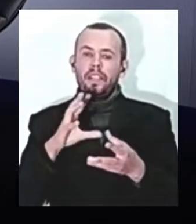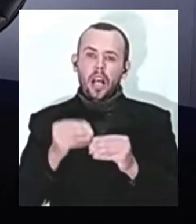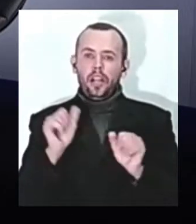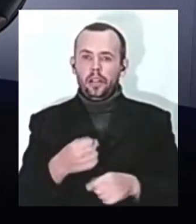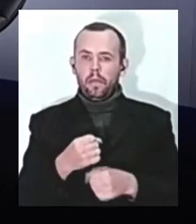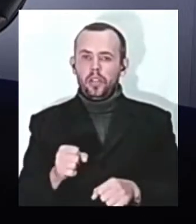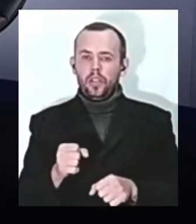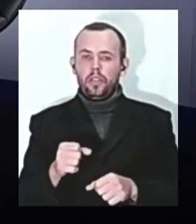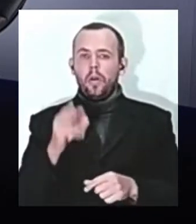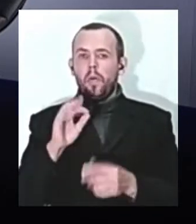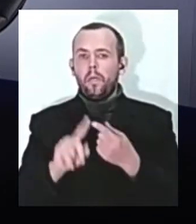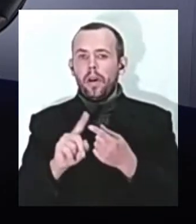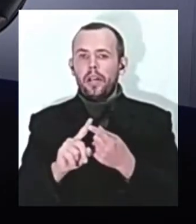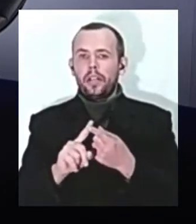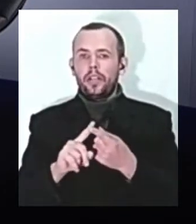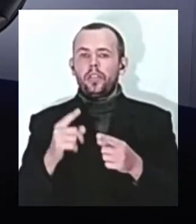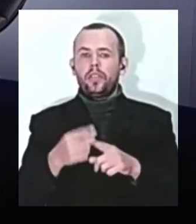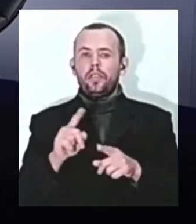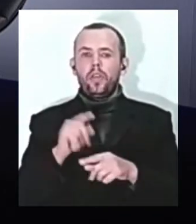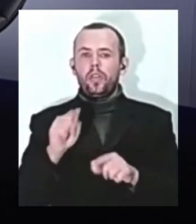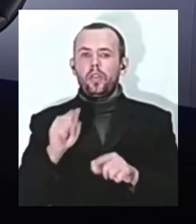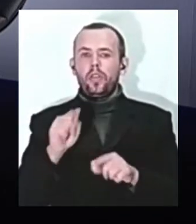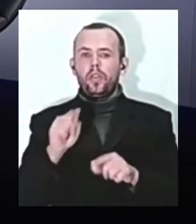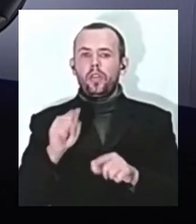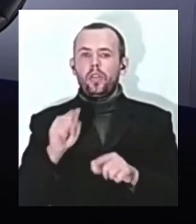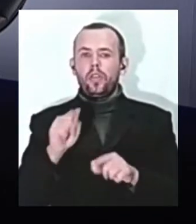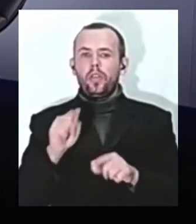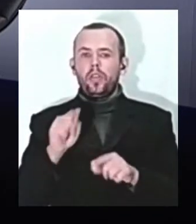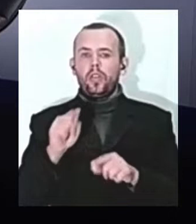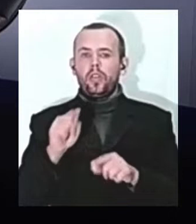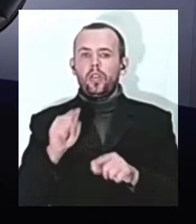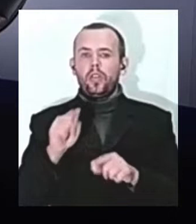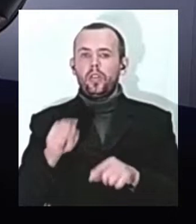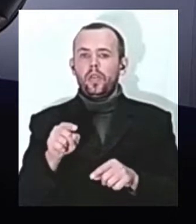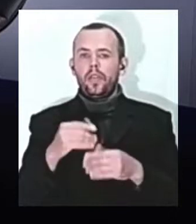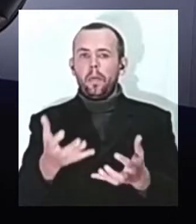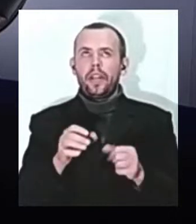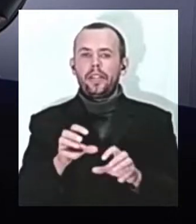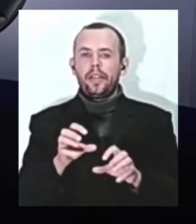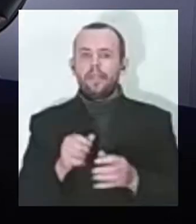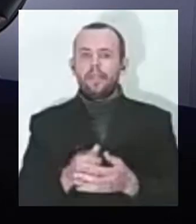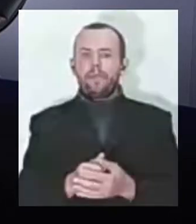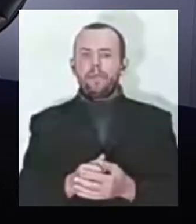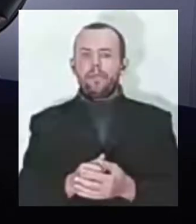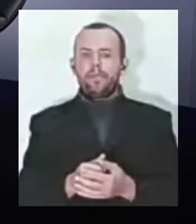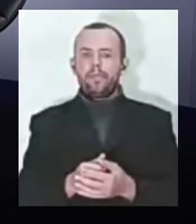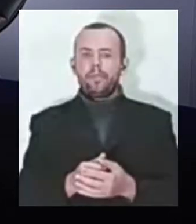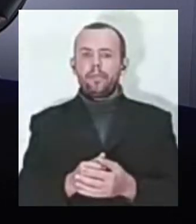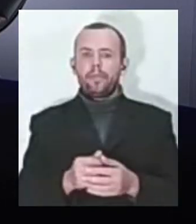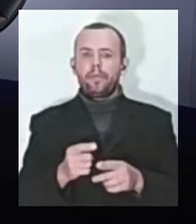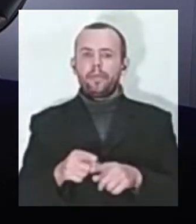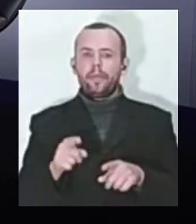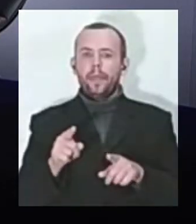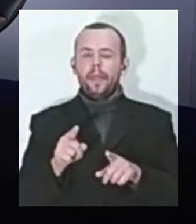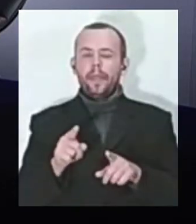По-перше, рейтинг повинен бути доступний для сприйняття самими головами, мешканцями територіальних громад.